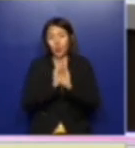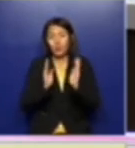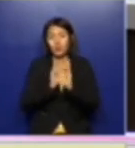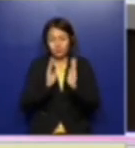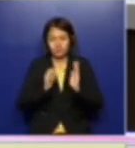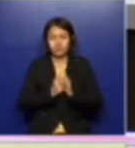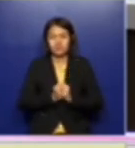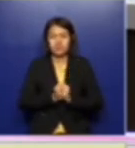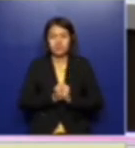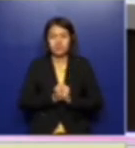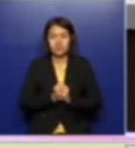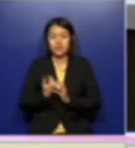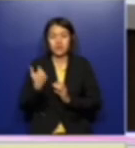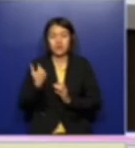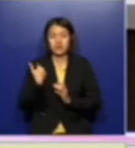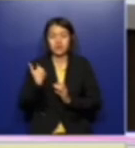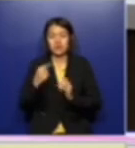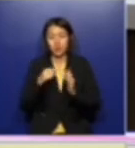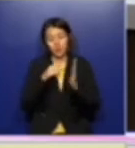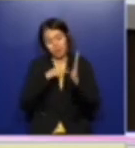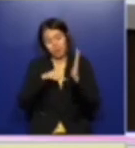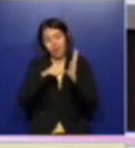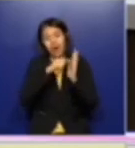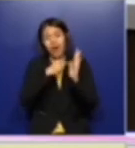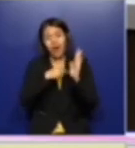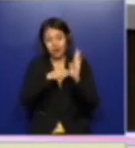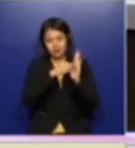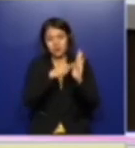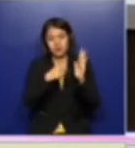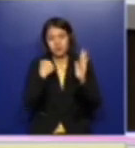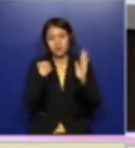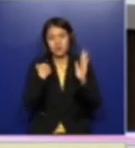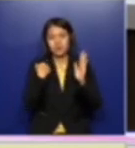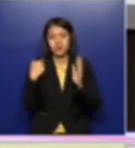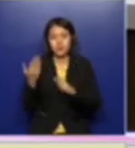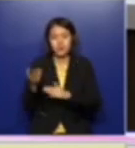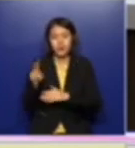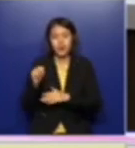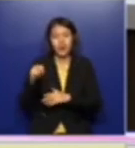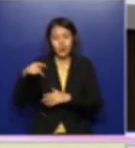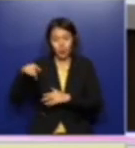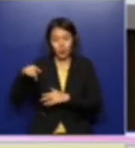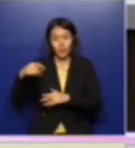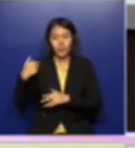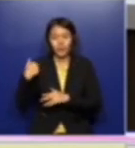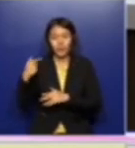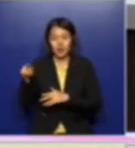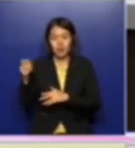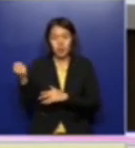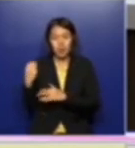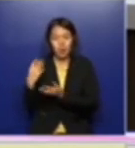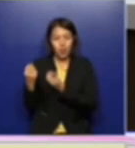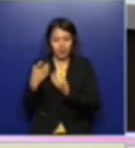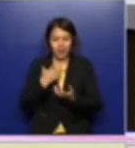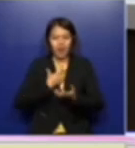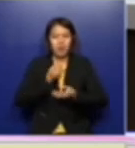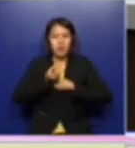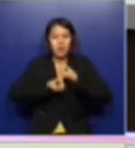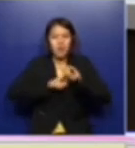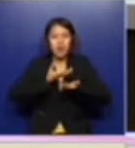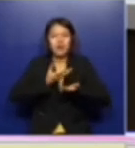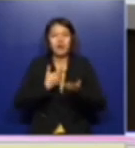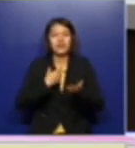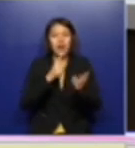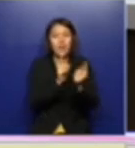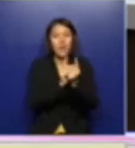ยแต่ก็มีในภาคกลางมีอีกหลายท่านกระทั่งที่ท่านนพชิวนันท์ท่านอยุธยาท่านก็บอกก็ท่านก็อยากจะไปคุยกับท่านรัฐมนตรี